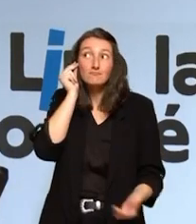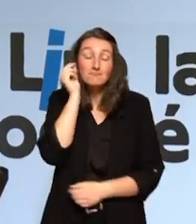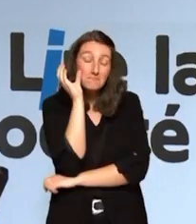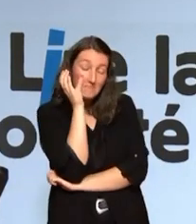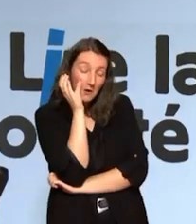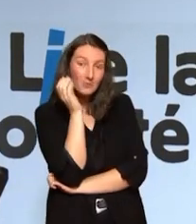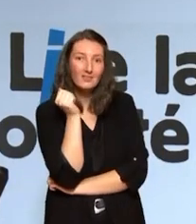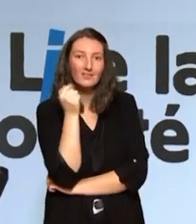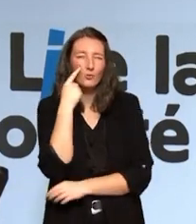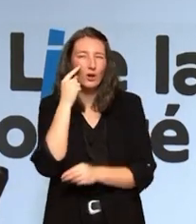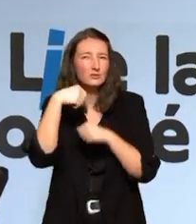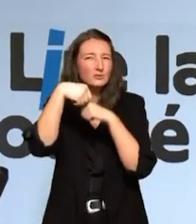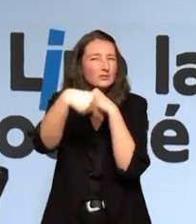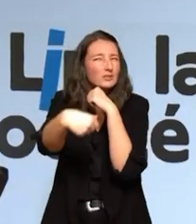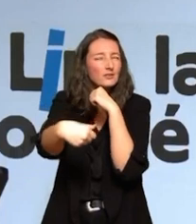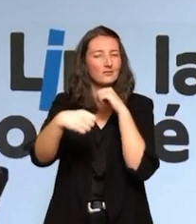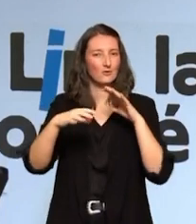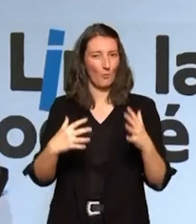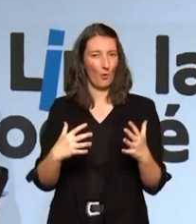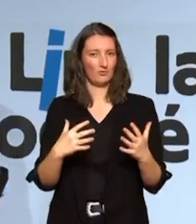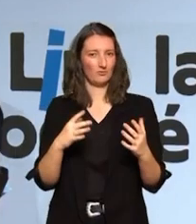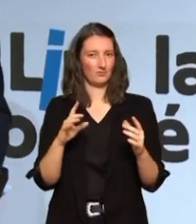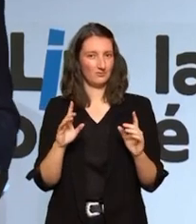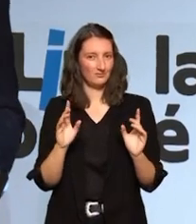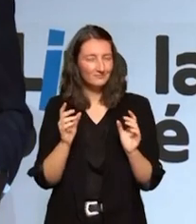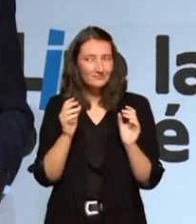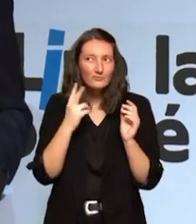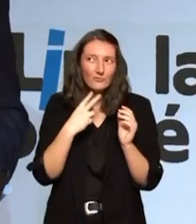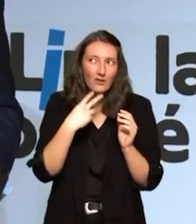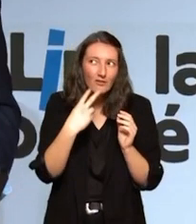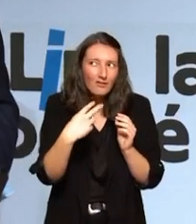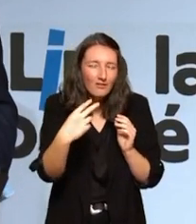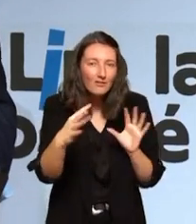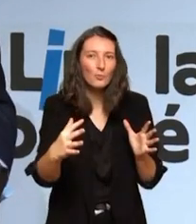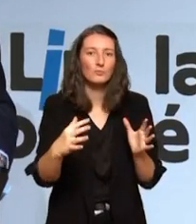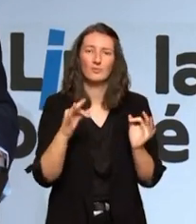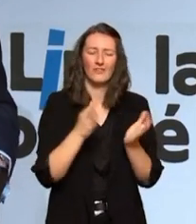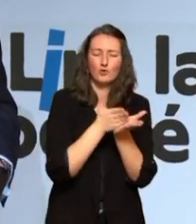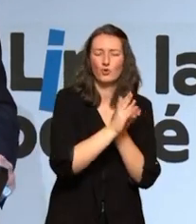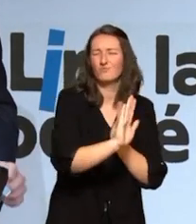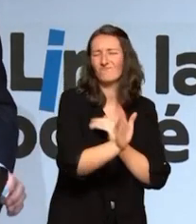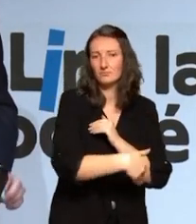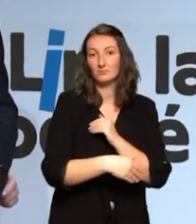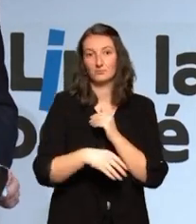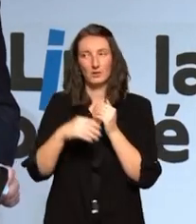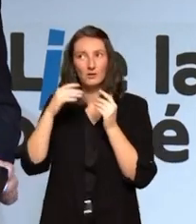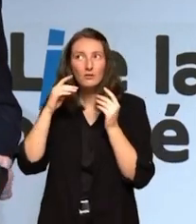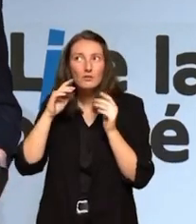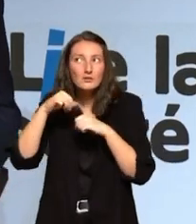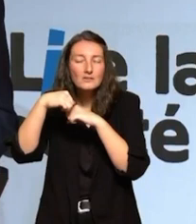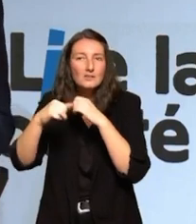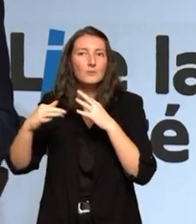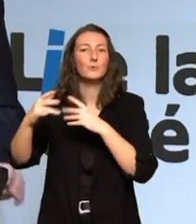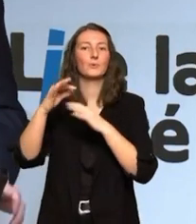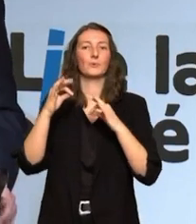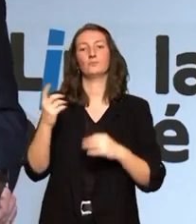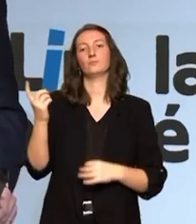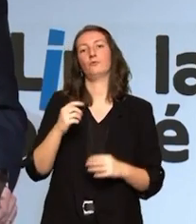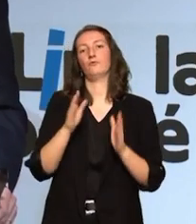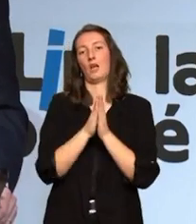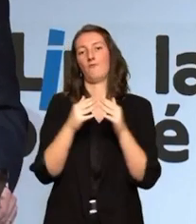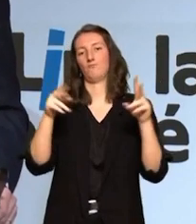juste écouter la musique, qui est beaucoup plus importante que le sens dans un livre. C'est un extrait d'un des plus beaux livres allemands qui s'appelle « Les cahiers de